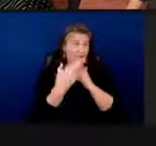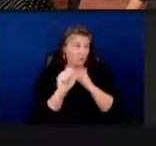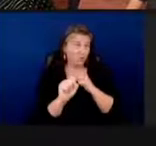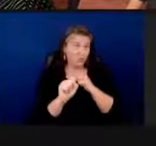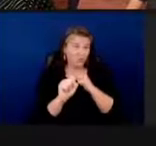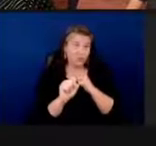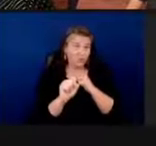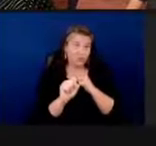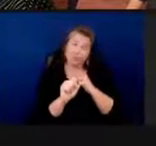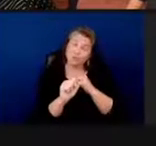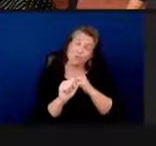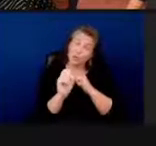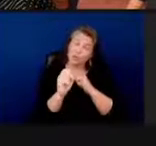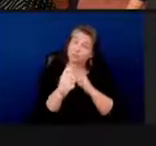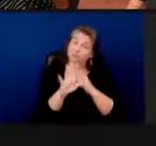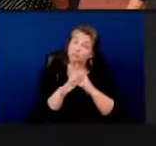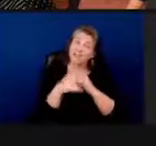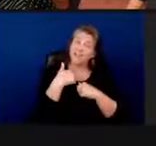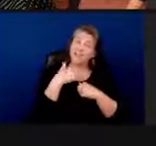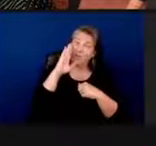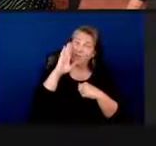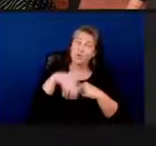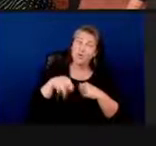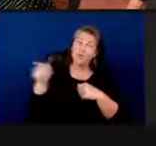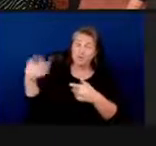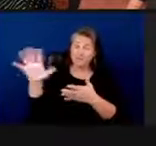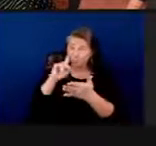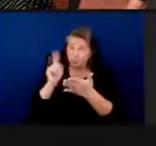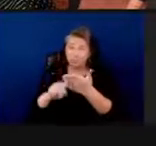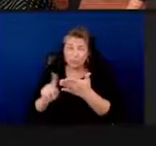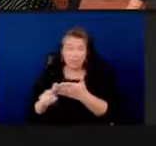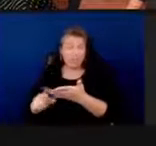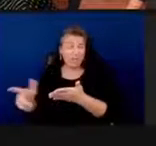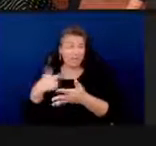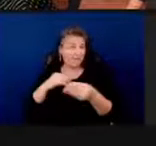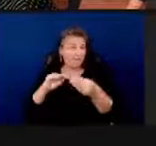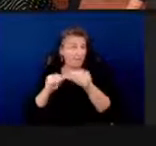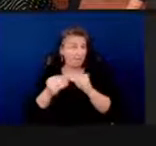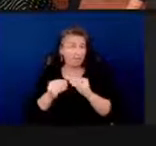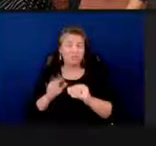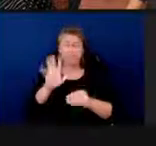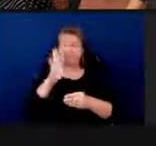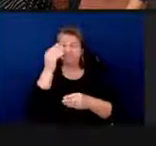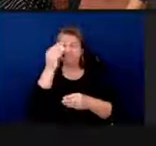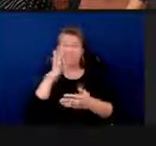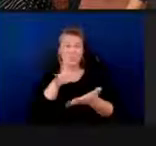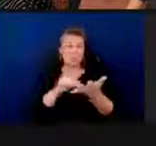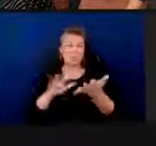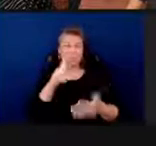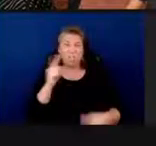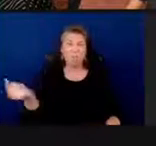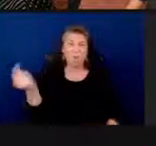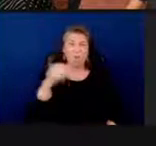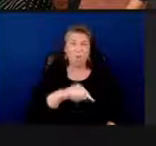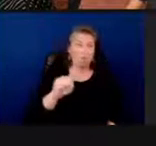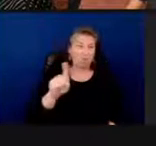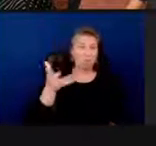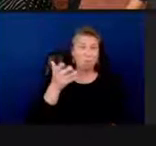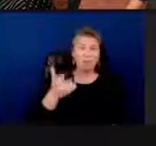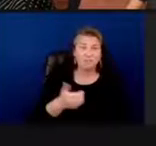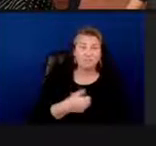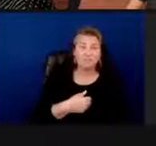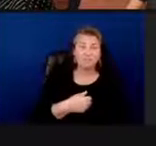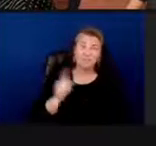مديرا في مدرسة ما عندما بدأ هذا البرنامج. وأنا أشكر جميع المشاركين